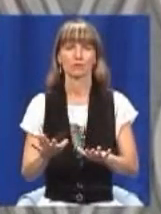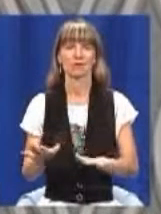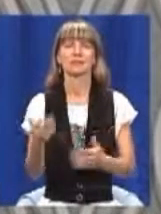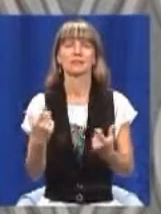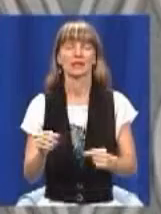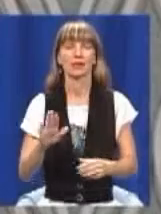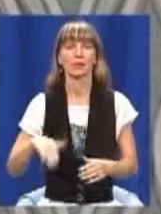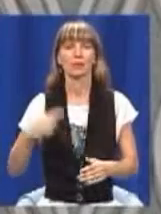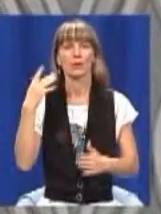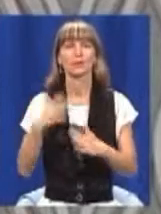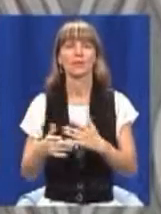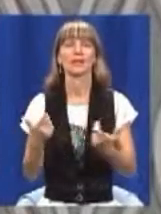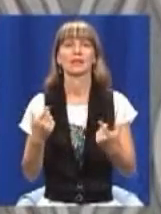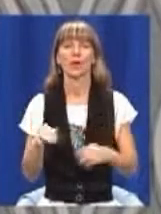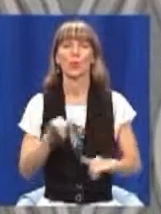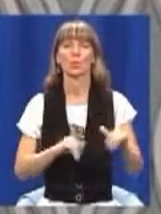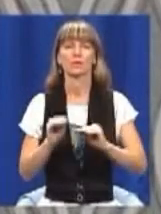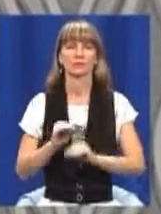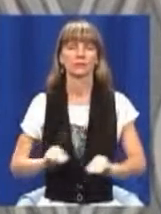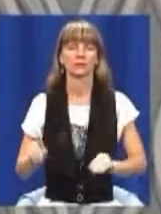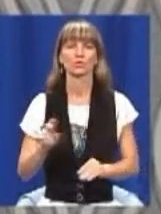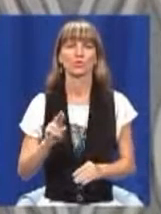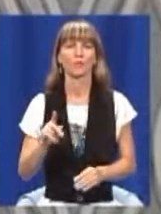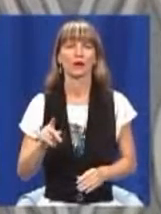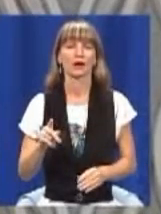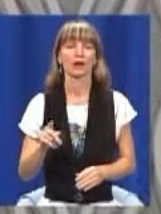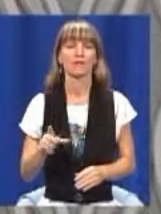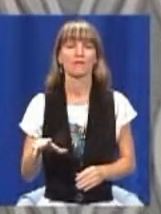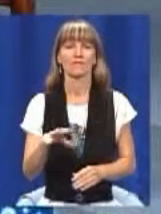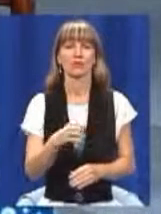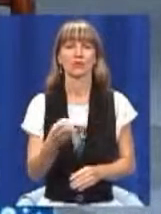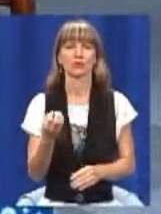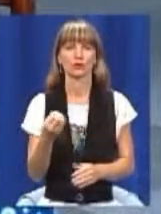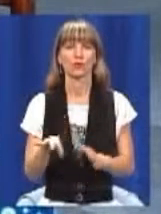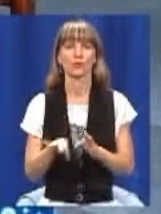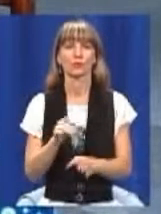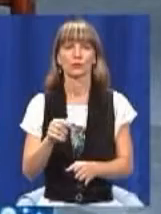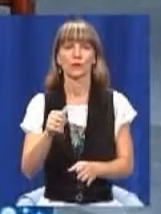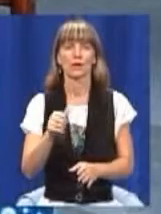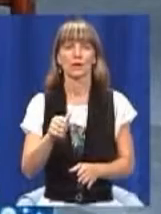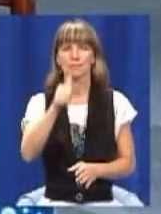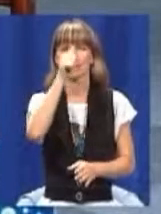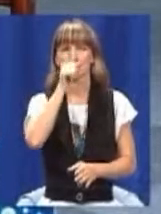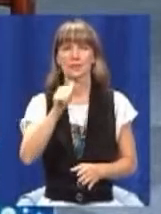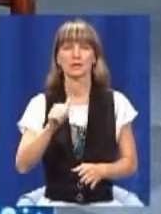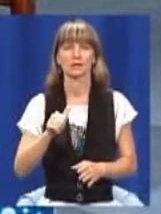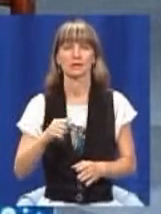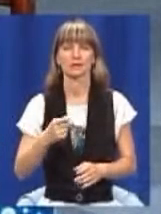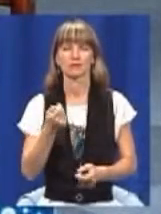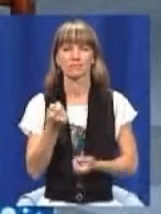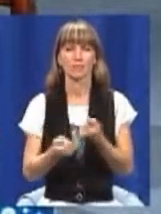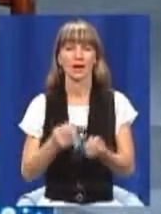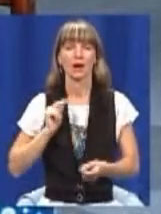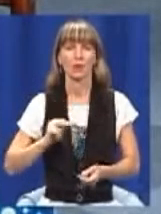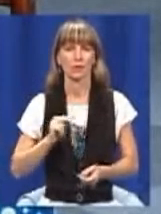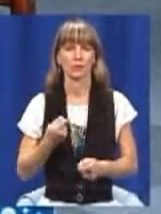зрозуміти, як що декуди класти для того, аби там якось у вас все ще й вийшло. Тому що місяць кропітку роботи, як на мене, це забагато.